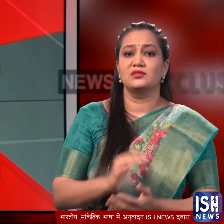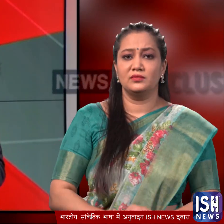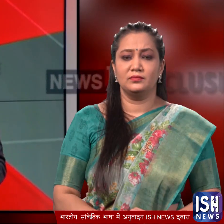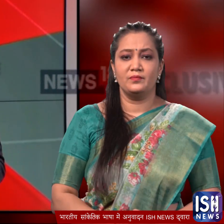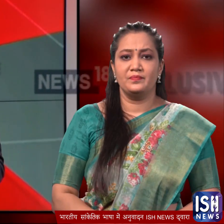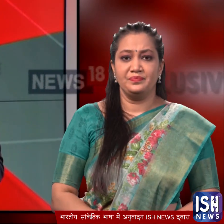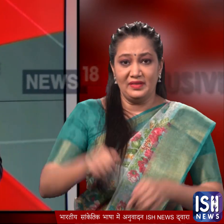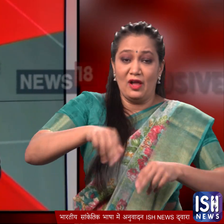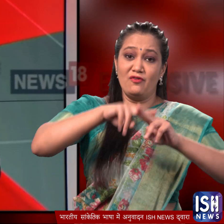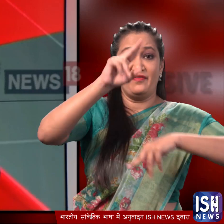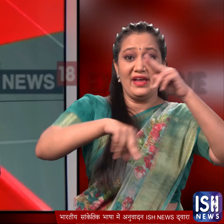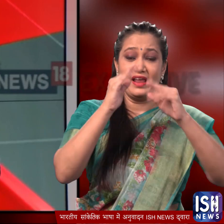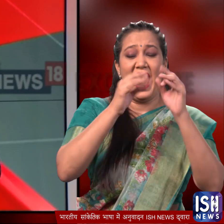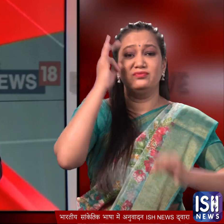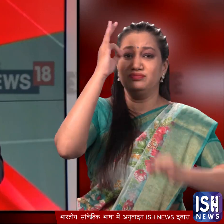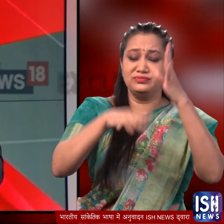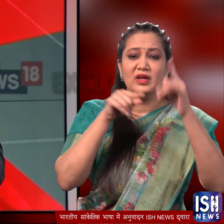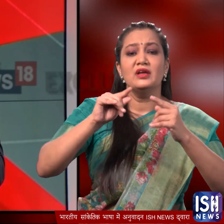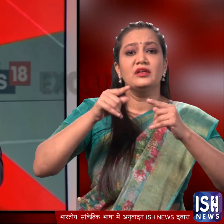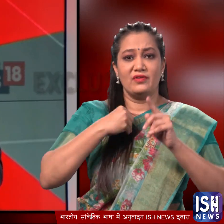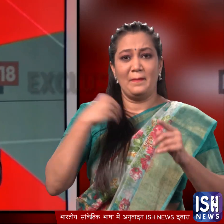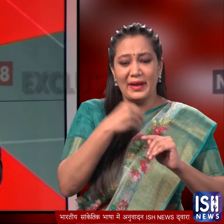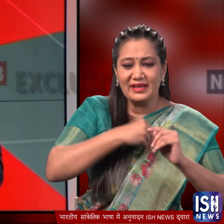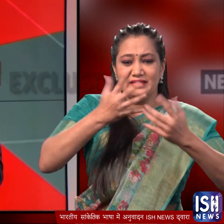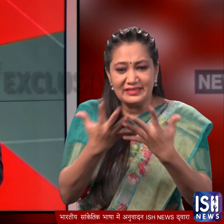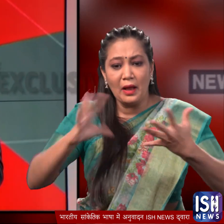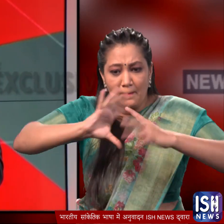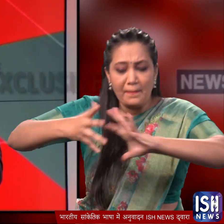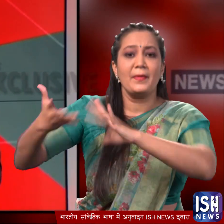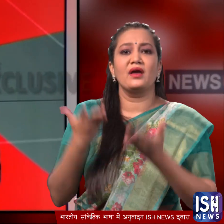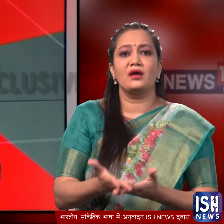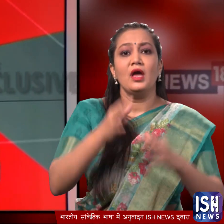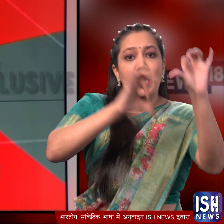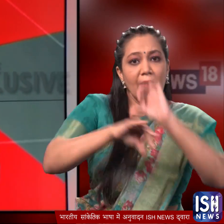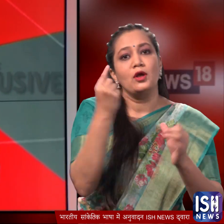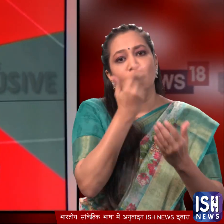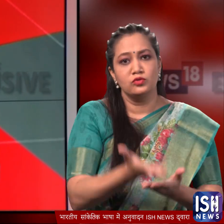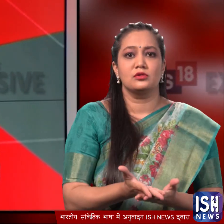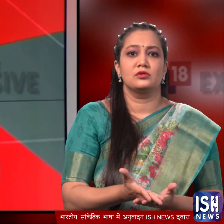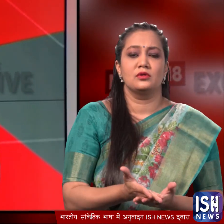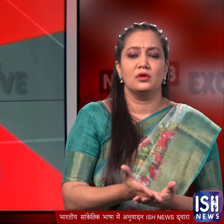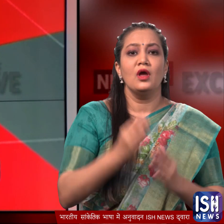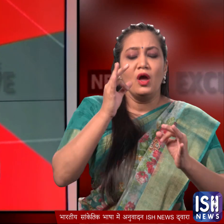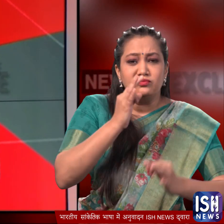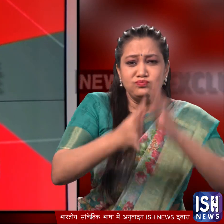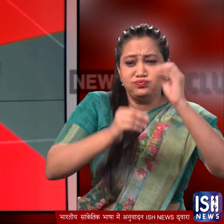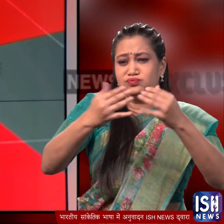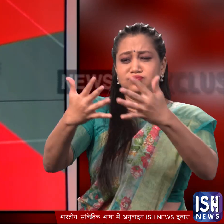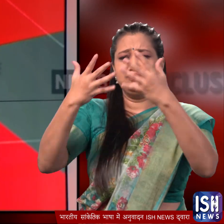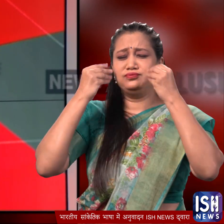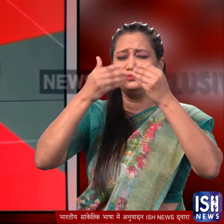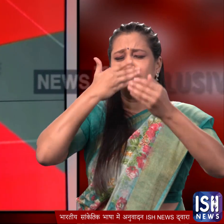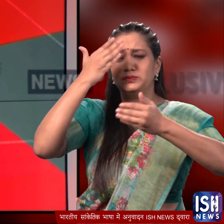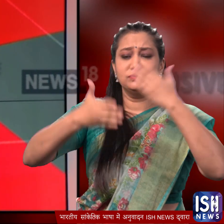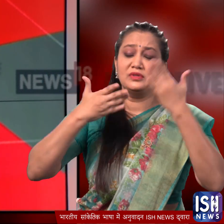भी खतरनाक हो जाता है। अभी जिस फैक्ट्री में आग लगी वहां मेडिकल उपकरण बनाए जाते हैं और उनमें केमिकल का इस्तेमाल भी होता है, जिसका धुआं